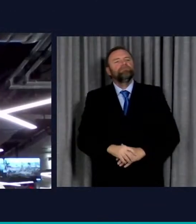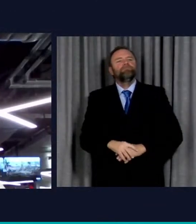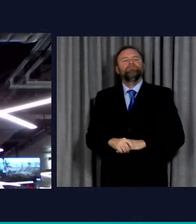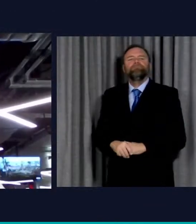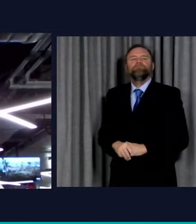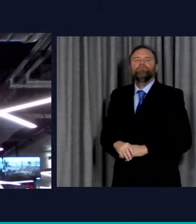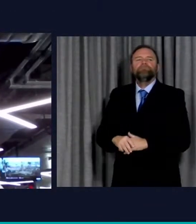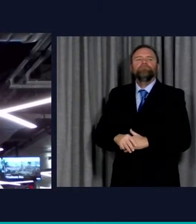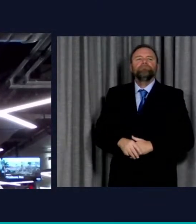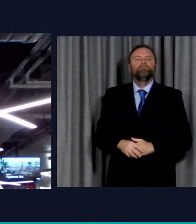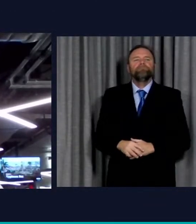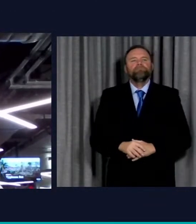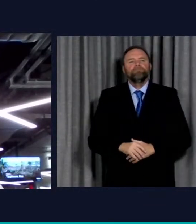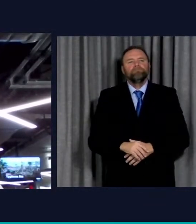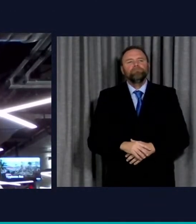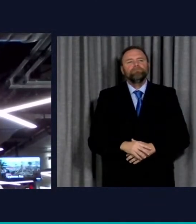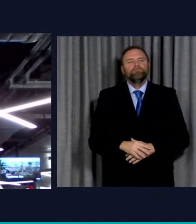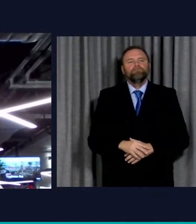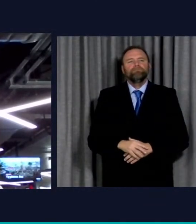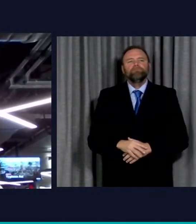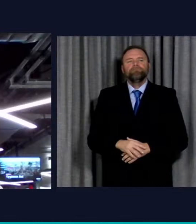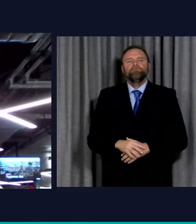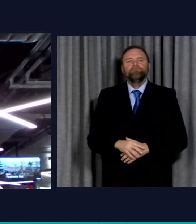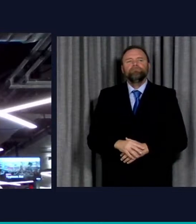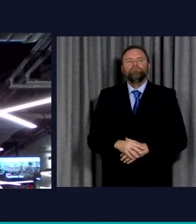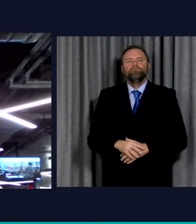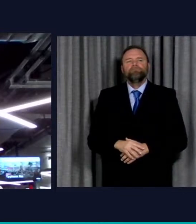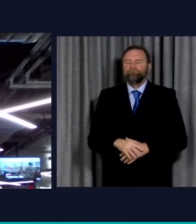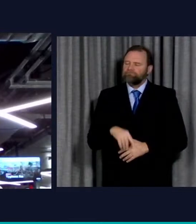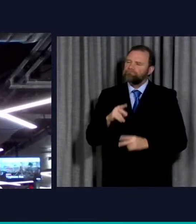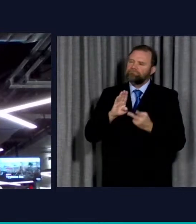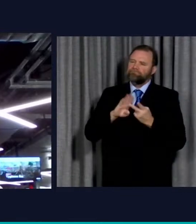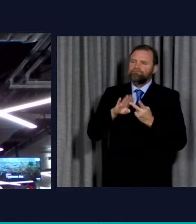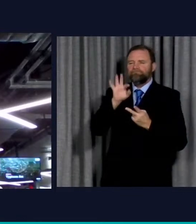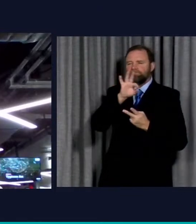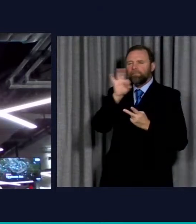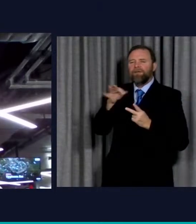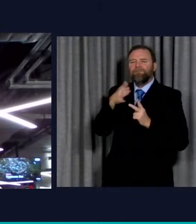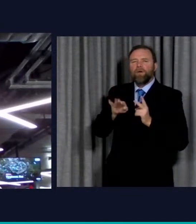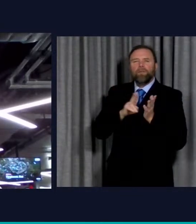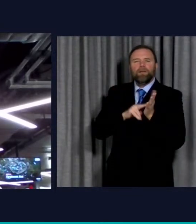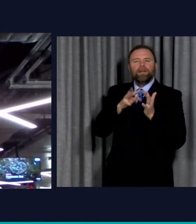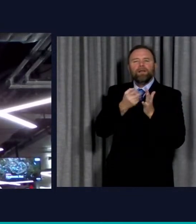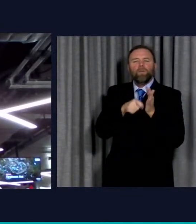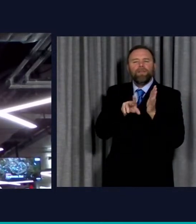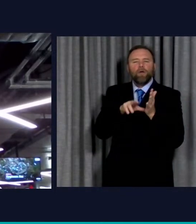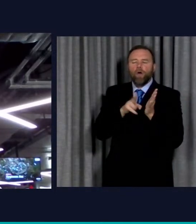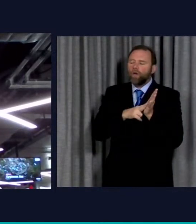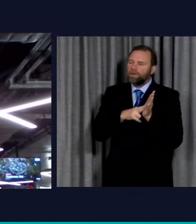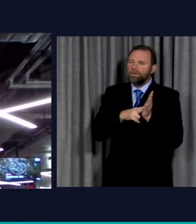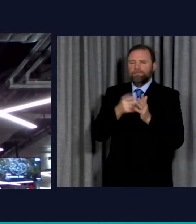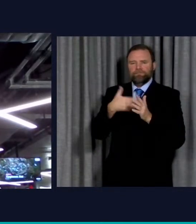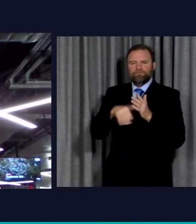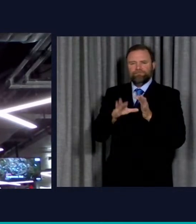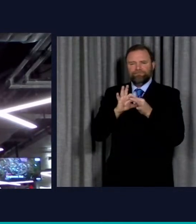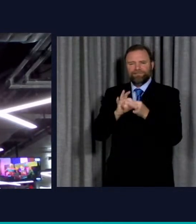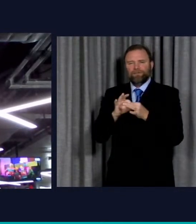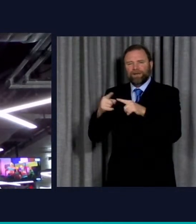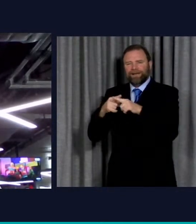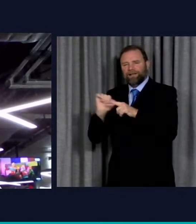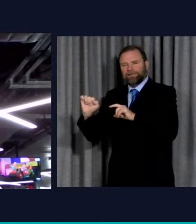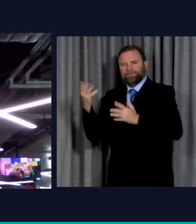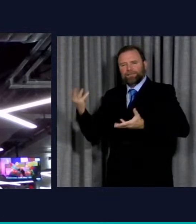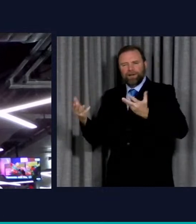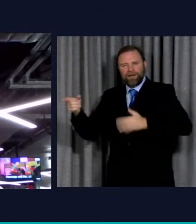i chi hefyd, yn Lloegr yr wythnos nesaf, mae yna lawer iawn o ddigwyddiadau chwaraeon yn mynd i fod, ac mi fydd pobl o